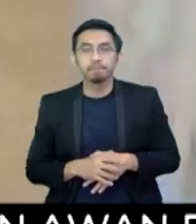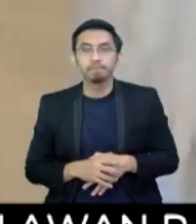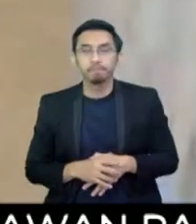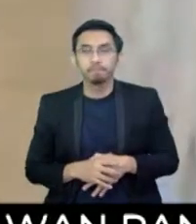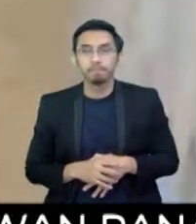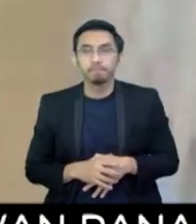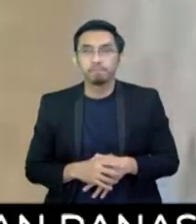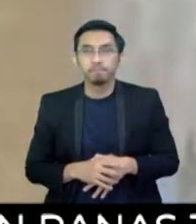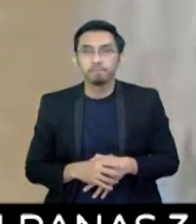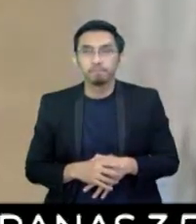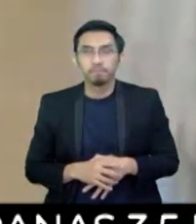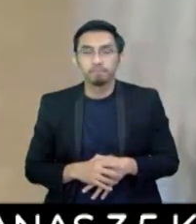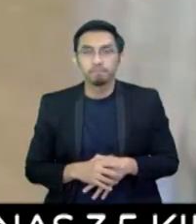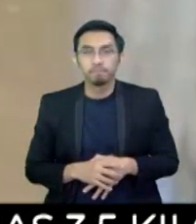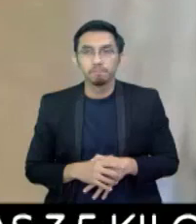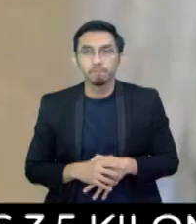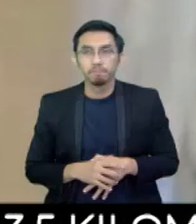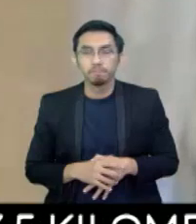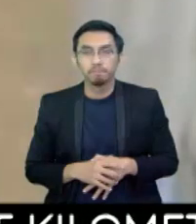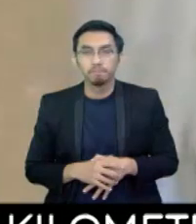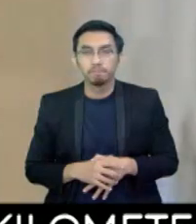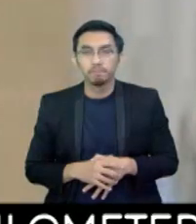Ini datangnya dari parit yang datang dari